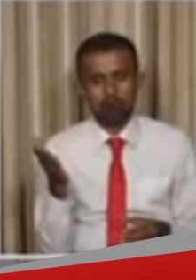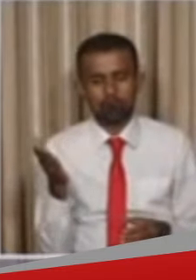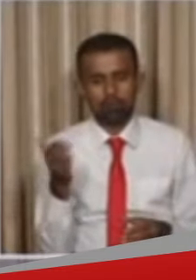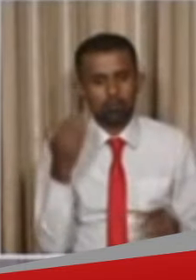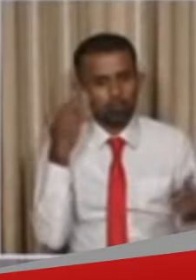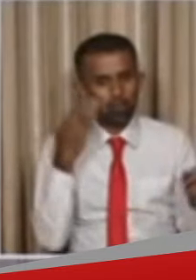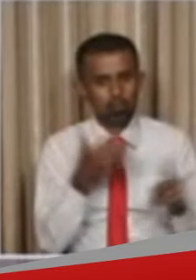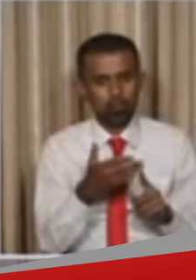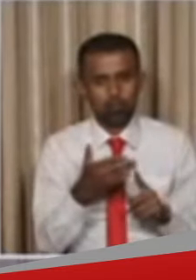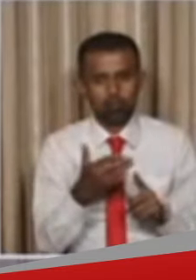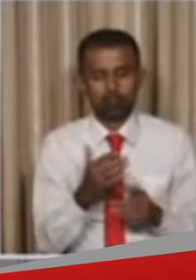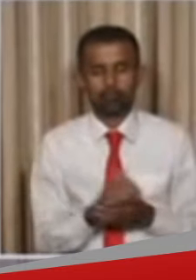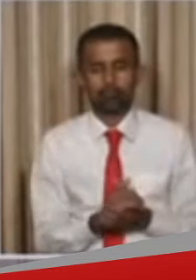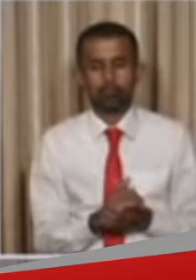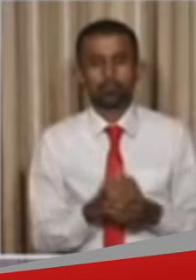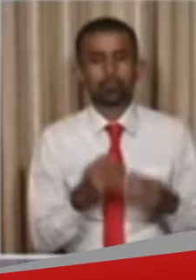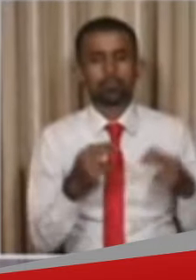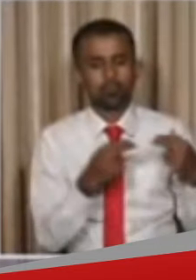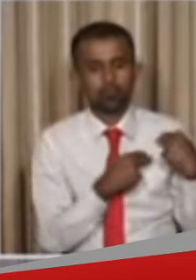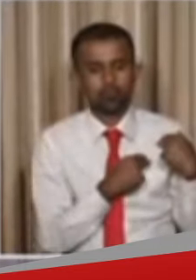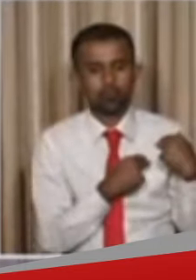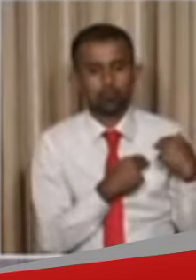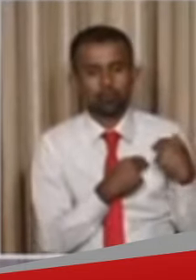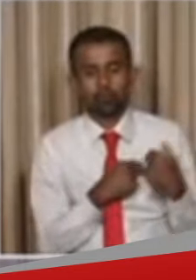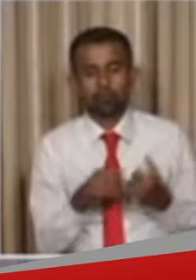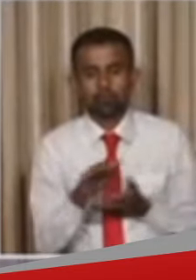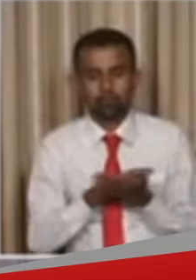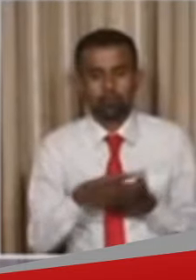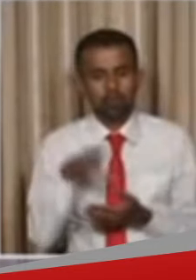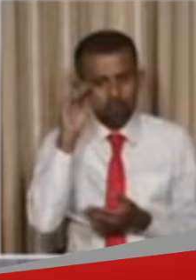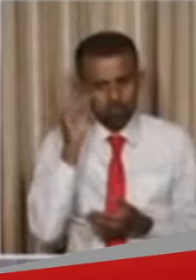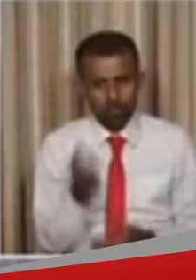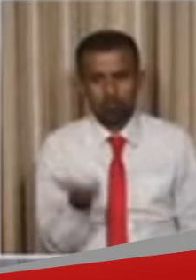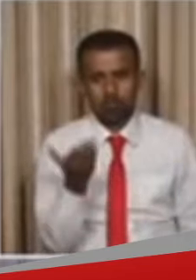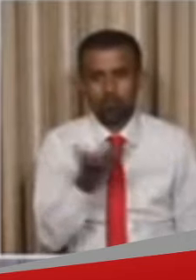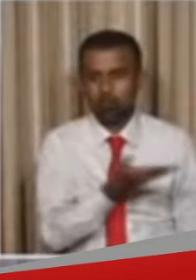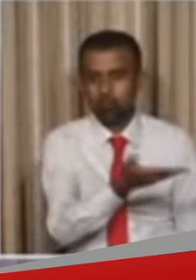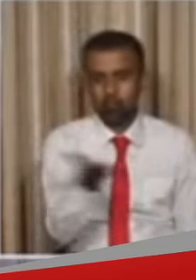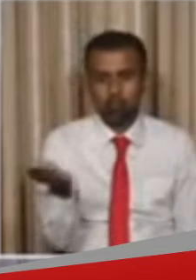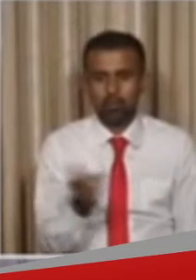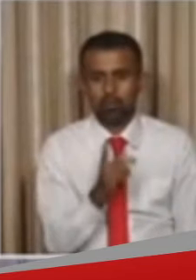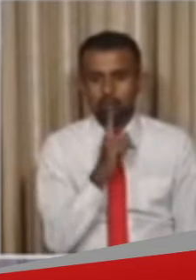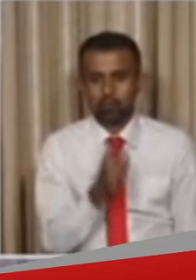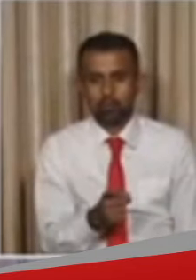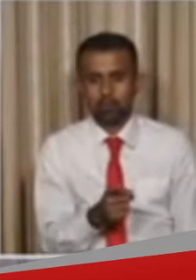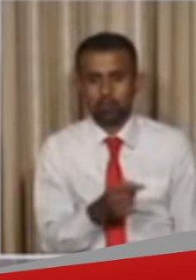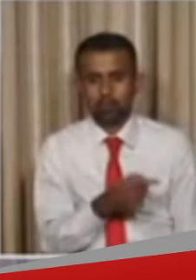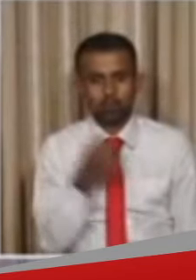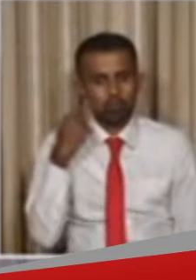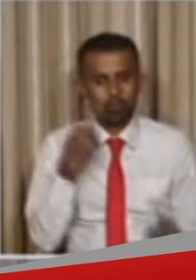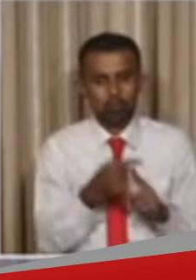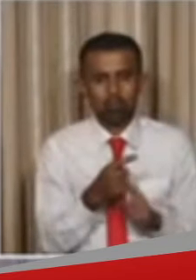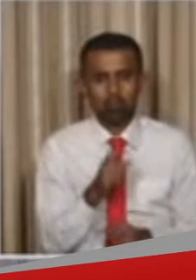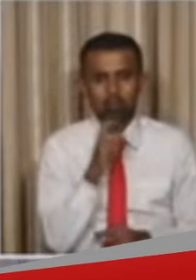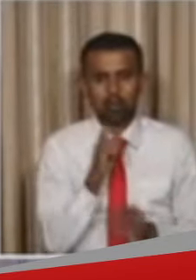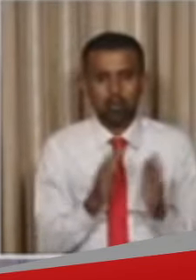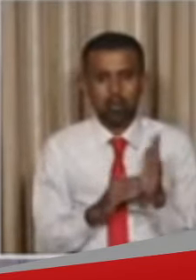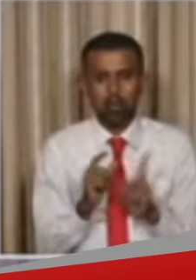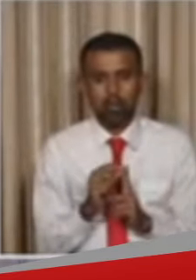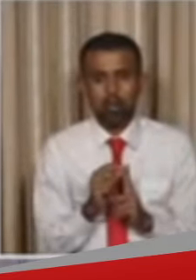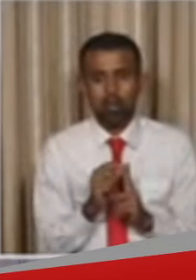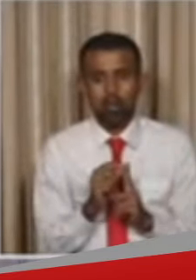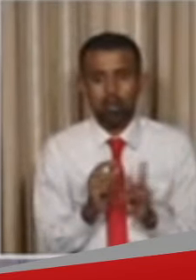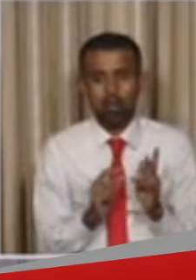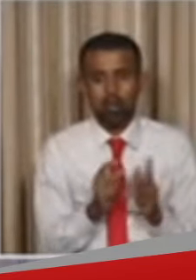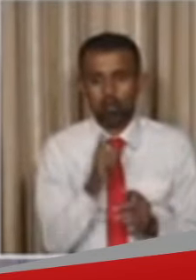පිළිබඳව ඉතාම වගකීමෙන් සහ අවබෝධයෙන් කටයුතු කරන්න කියලා අපි ජනතාවගෙන් ඉල්ලනවා. මේ සම්බන්ධයෙන් දැනට අධිකරණ කටයුතු ක්‍රියාත්මක වෙනවා.